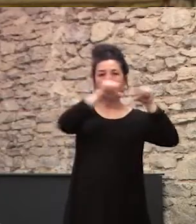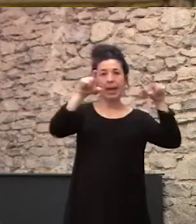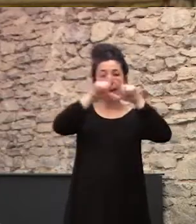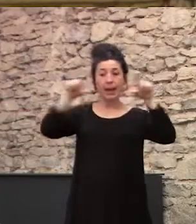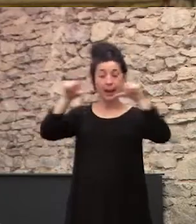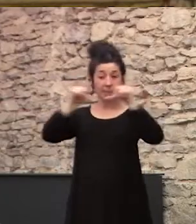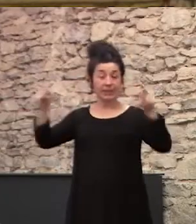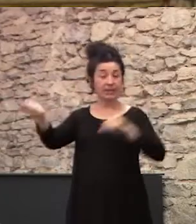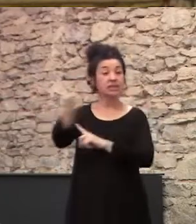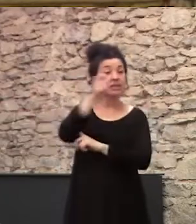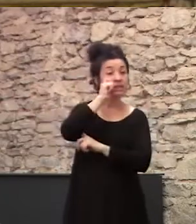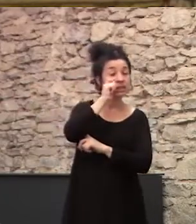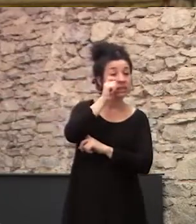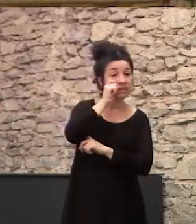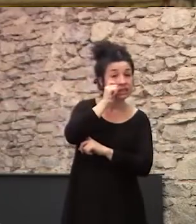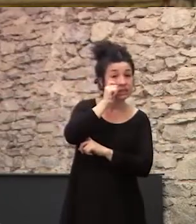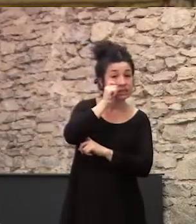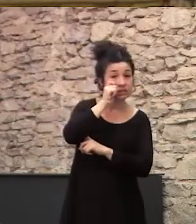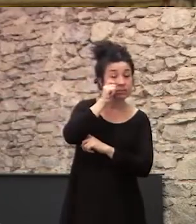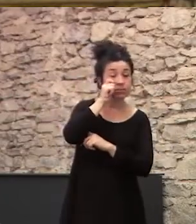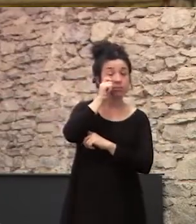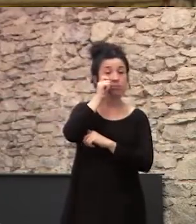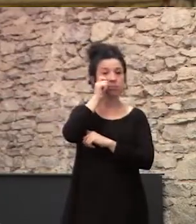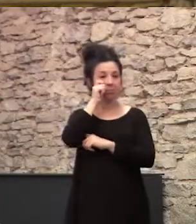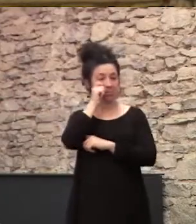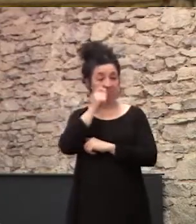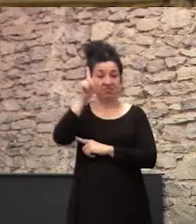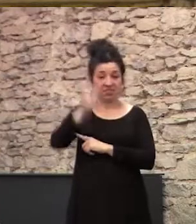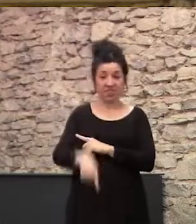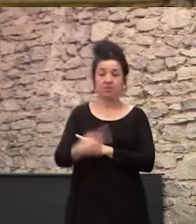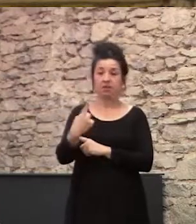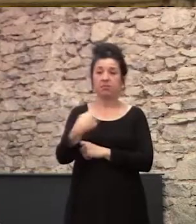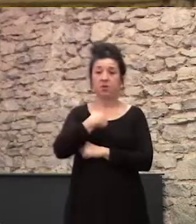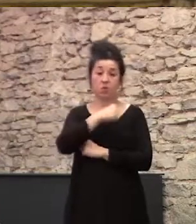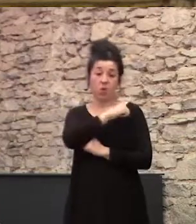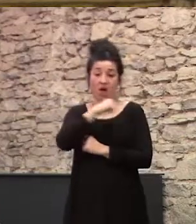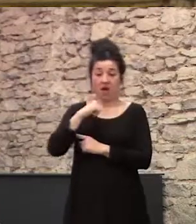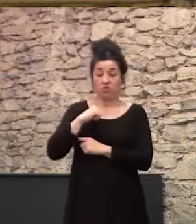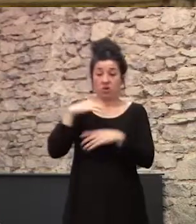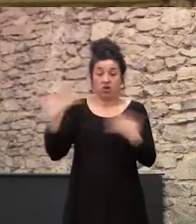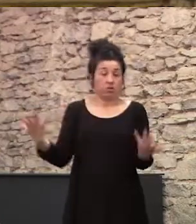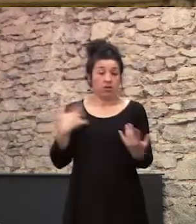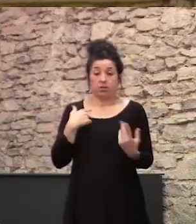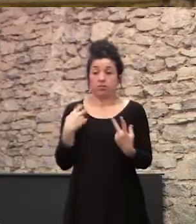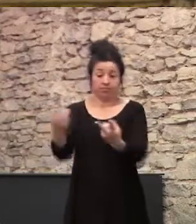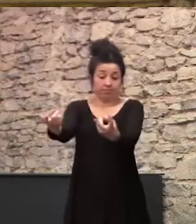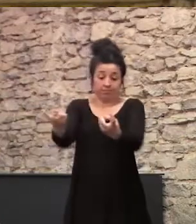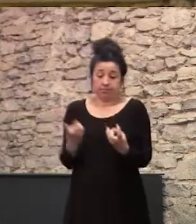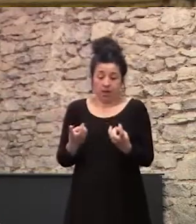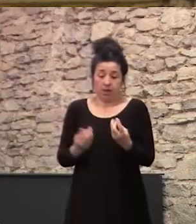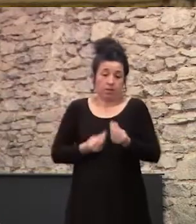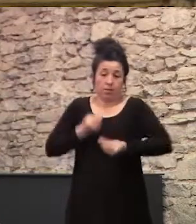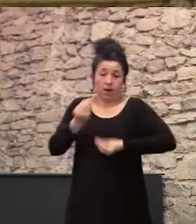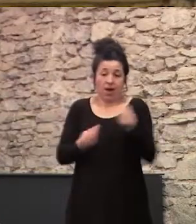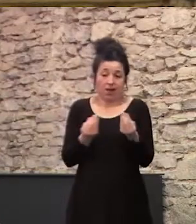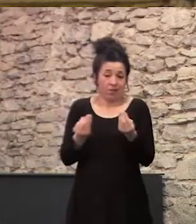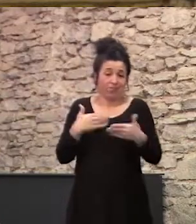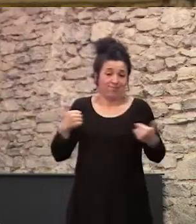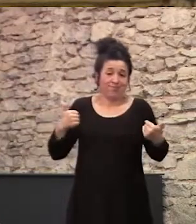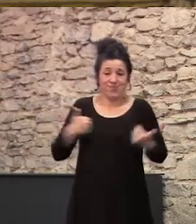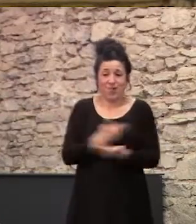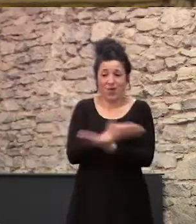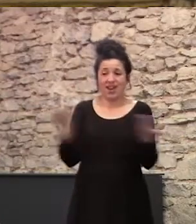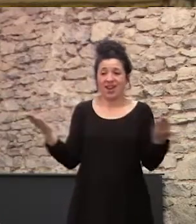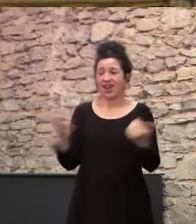egitera, horiek ere egin izan ditu, baina oin ezain beste, ba, bueno, bulego autonomoan egin zenez, pues, iristen diren gauzak ere diferentea, ja.